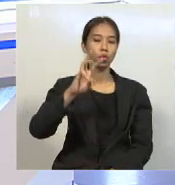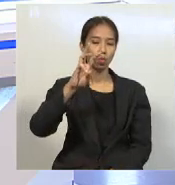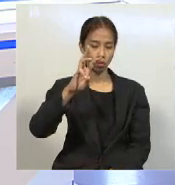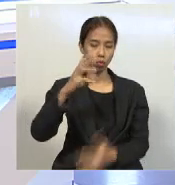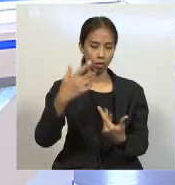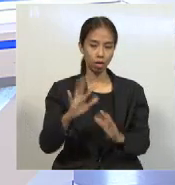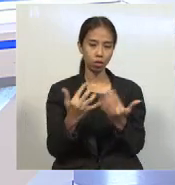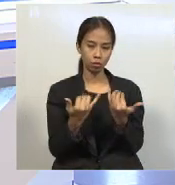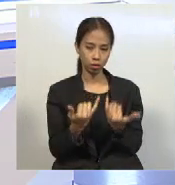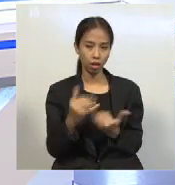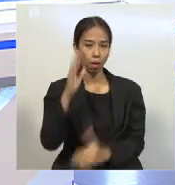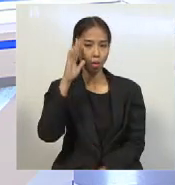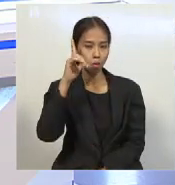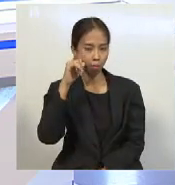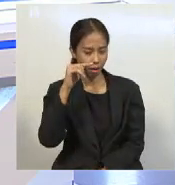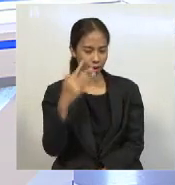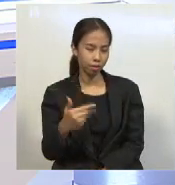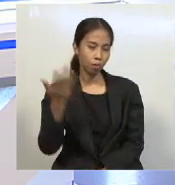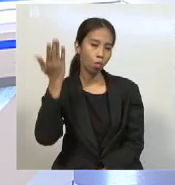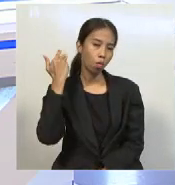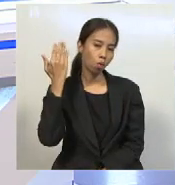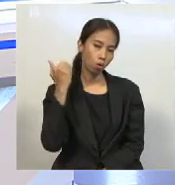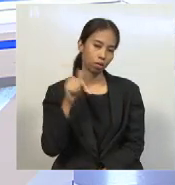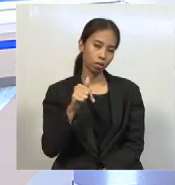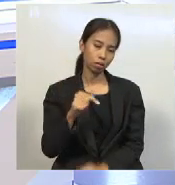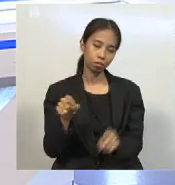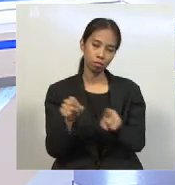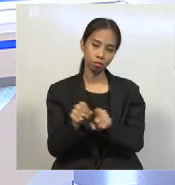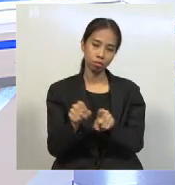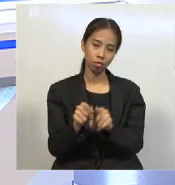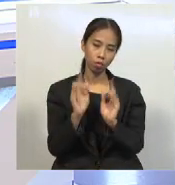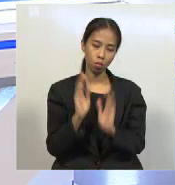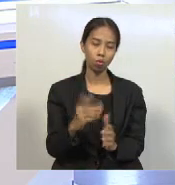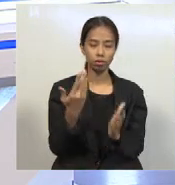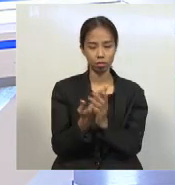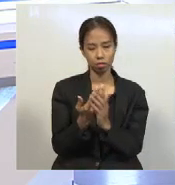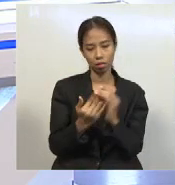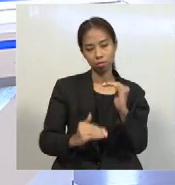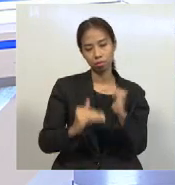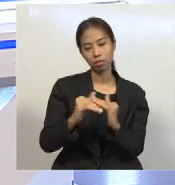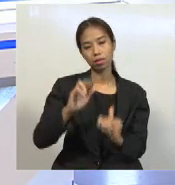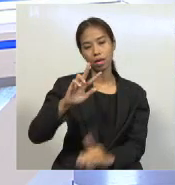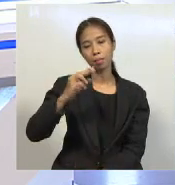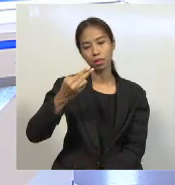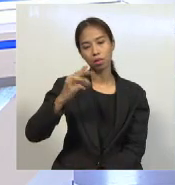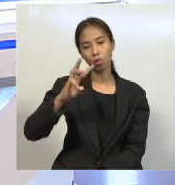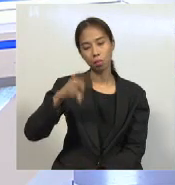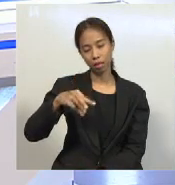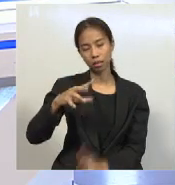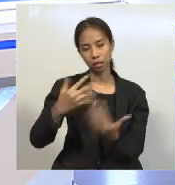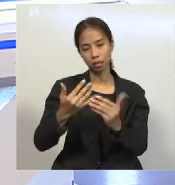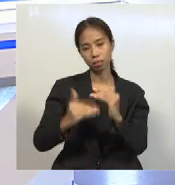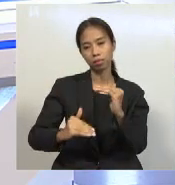ปรับเกณฑ์รายได้ของคุณพ่อคุณแม่ใหม่จากเดิมเนี่ยให้สำหรับคนที่มีรายได้ไม่เกิน 36,000 บาทต่อปีตอน